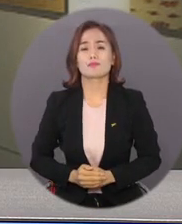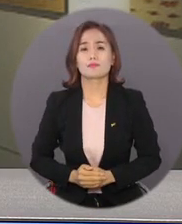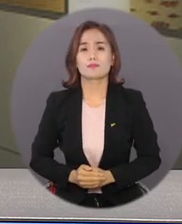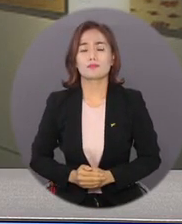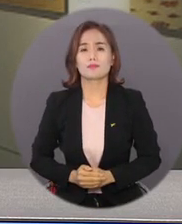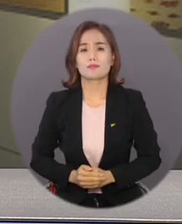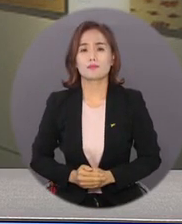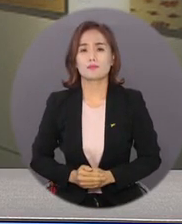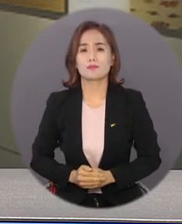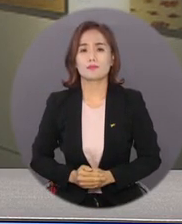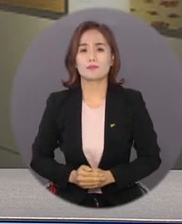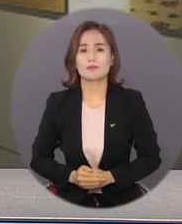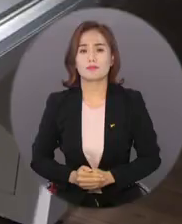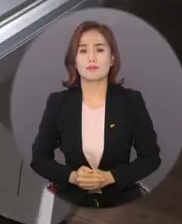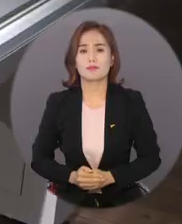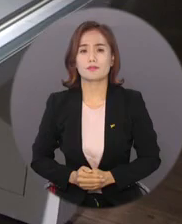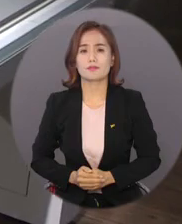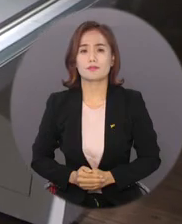기자입니다.